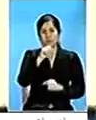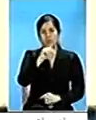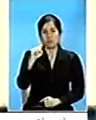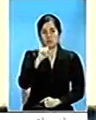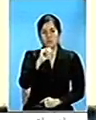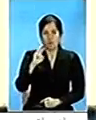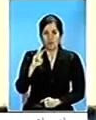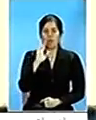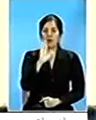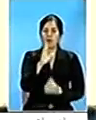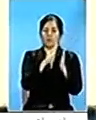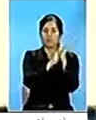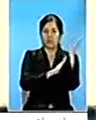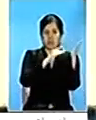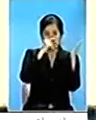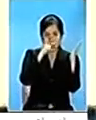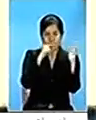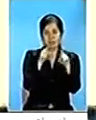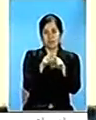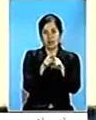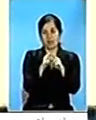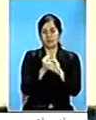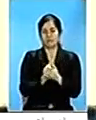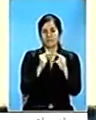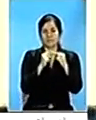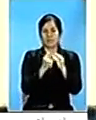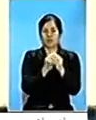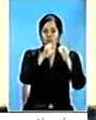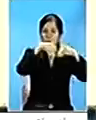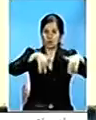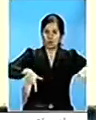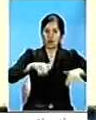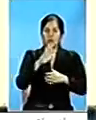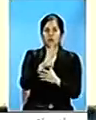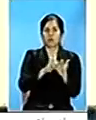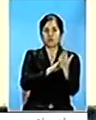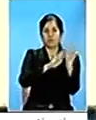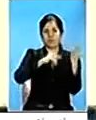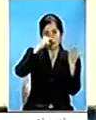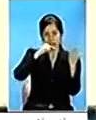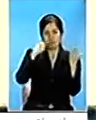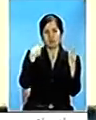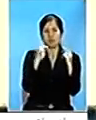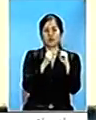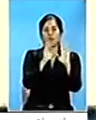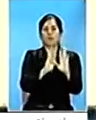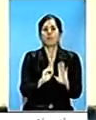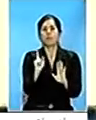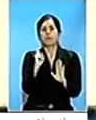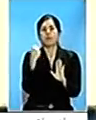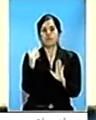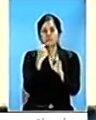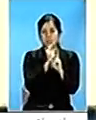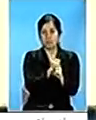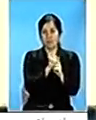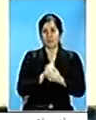ทศไทยด้วยว่าไอ้โครงสร้างทางการเมืองในอนาคตที่จะมีความเป็นประชาธิปไตยขึ้นนั้นมันควรจะเป็นอย่างไรส่วนประเด็นสุดท้ายครับท่าน